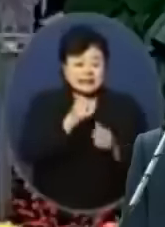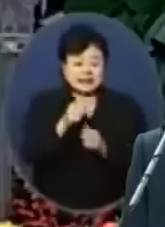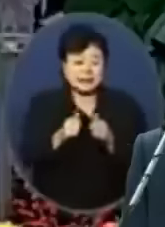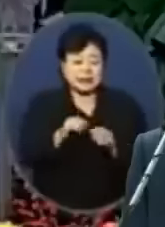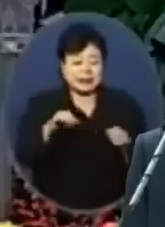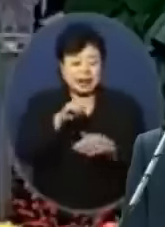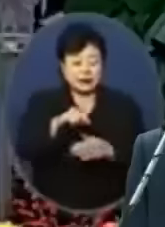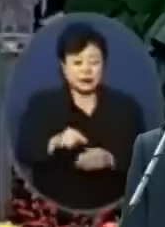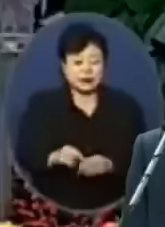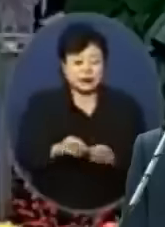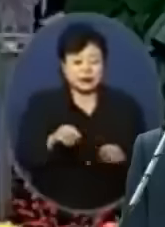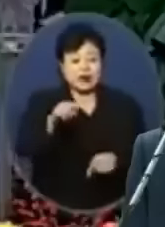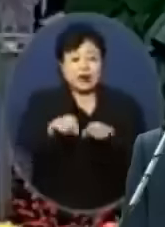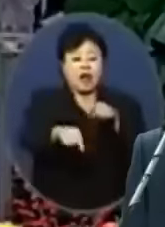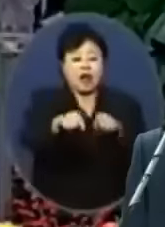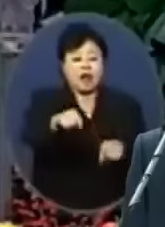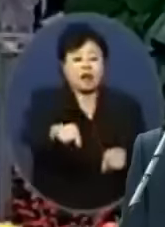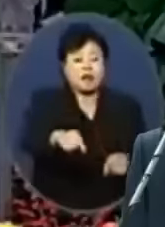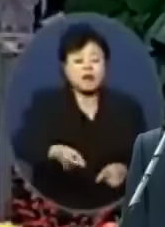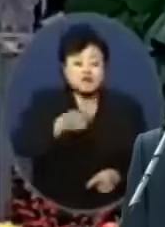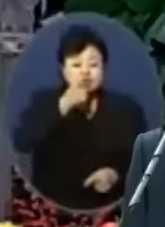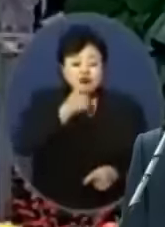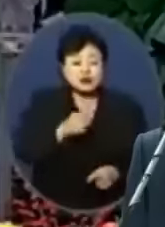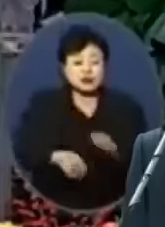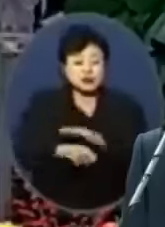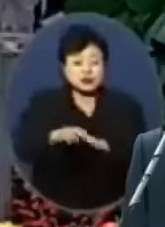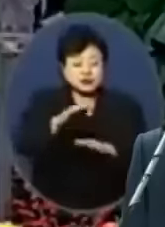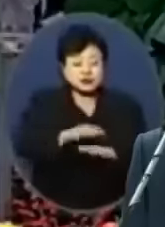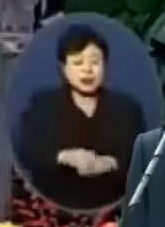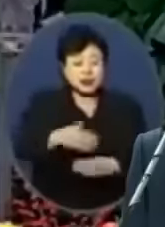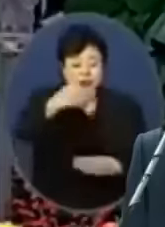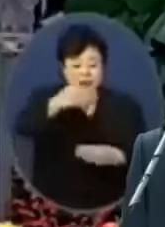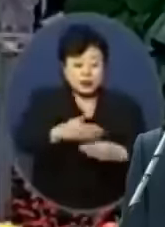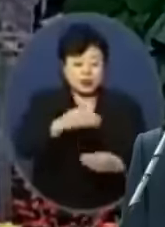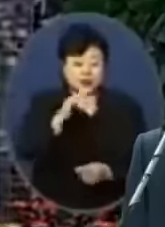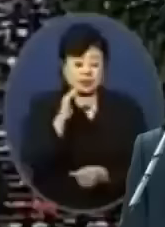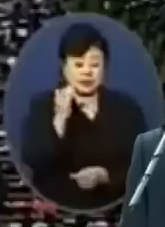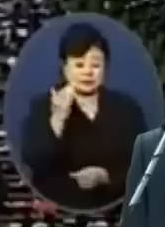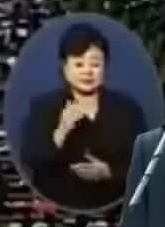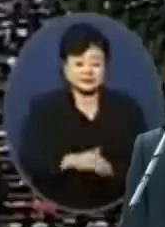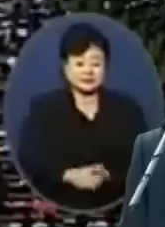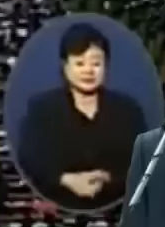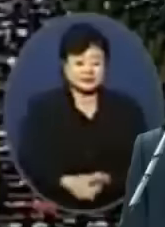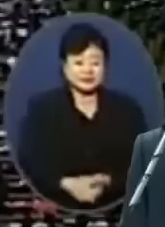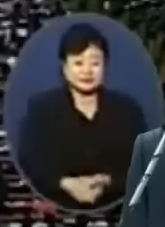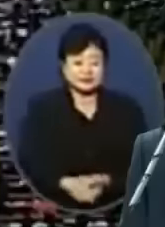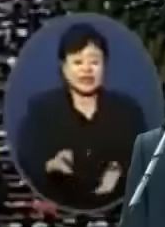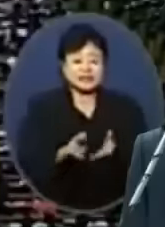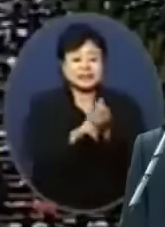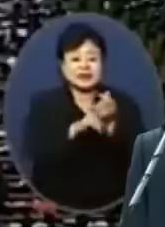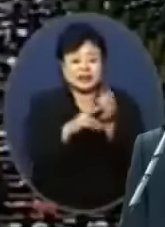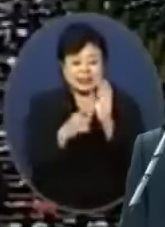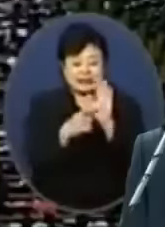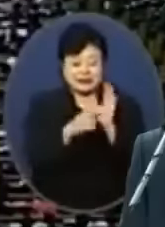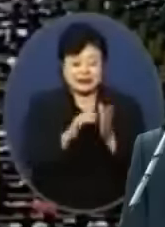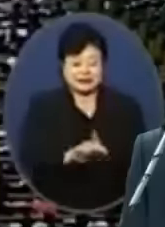바다 가운데 육지로 걸어가고 물은 그들의 좌우에 벽이 되더라. 기적인 것입니다.